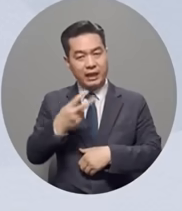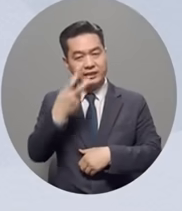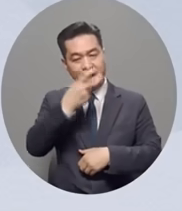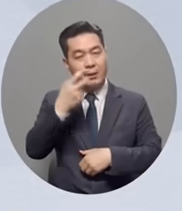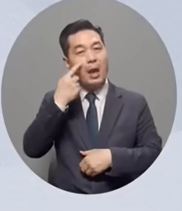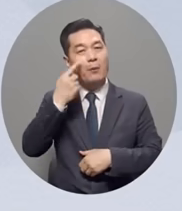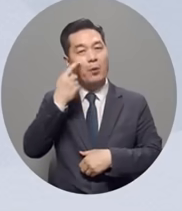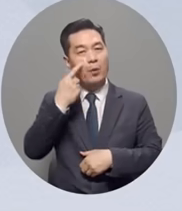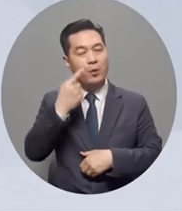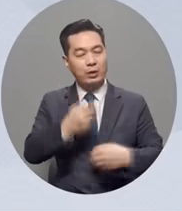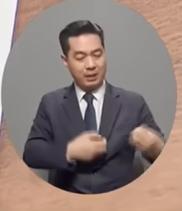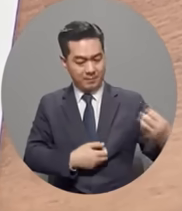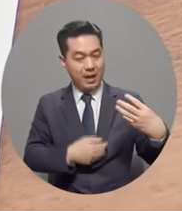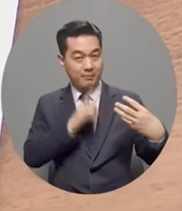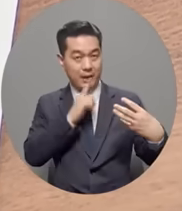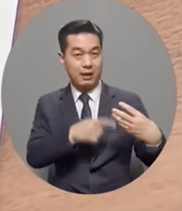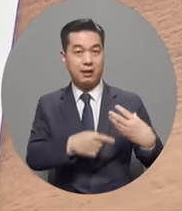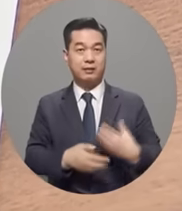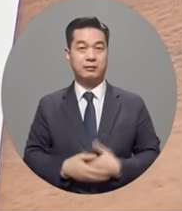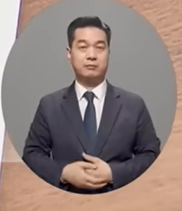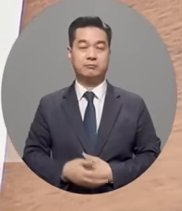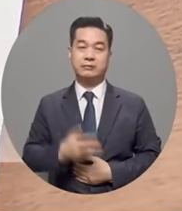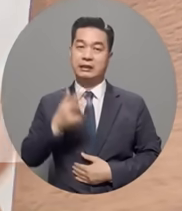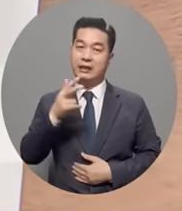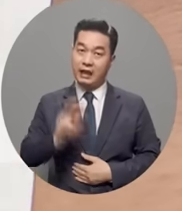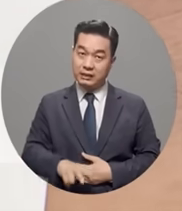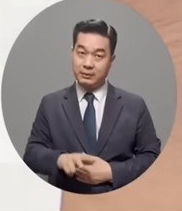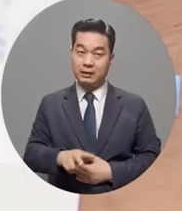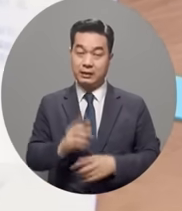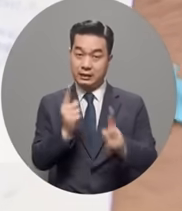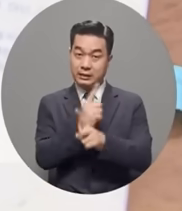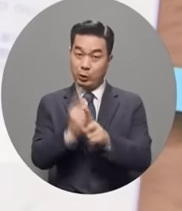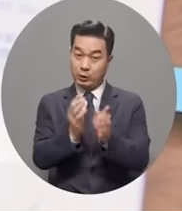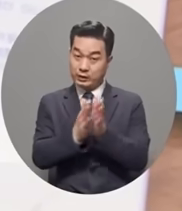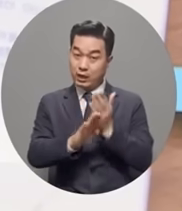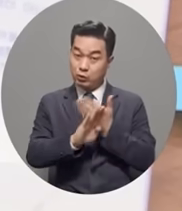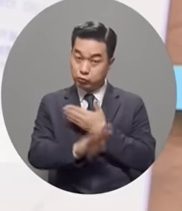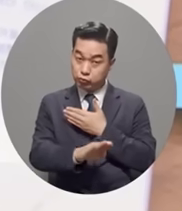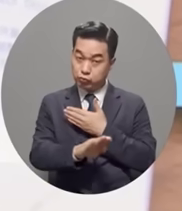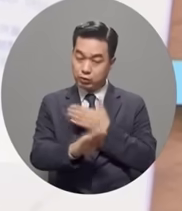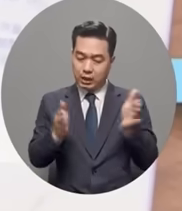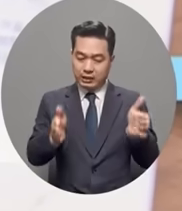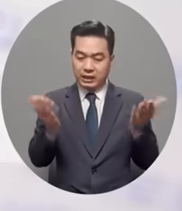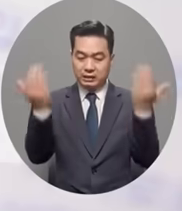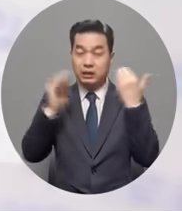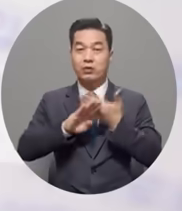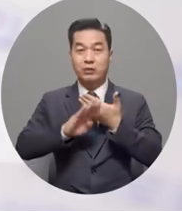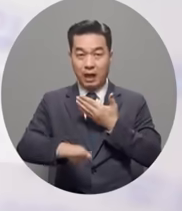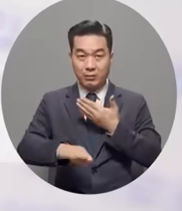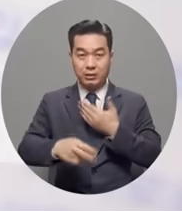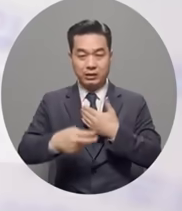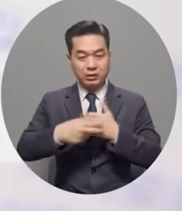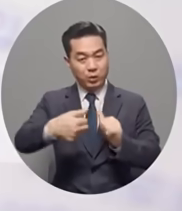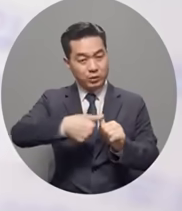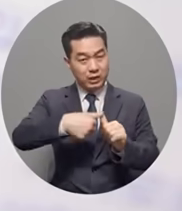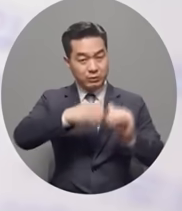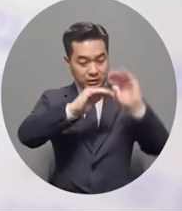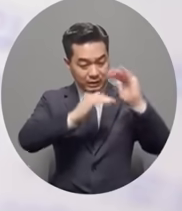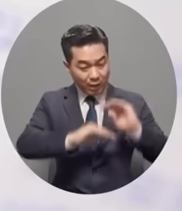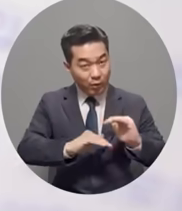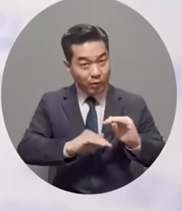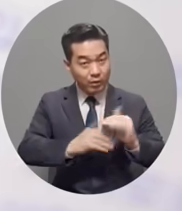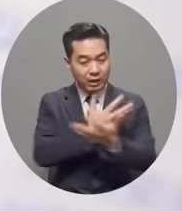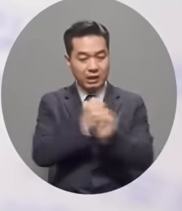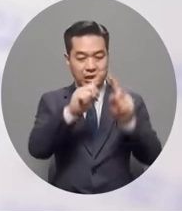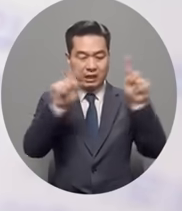받아보자는 취지였다고 설명했습니다. 하지만 치료 시작 후 일정 기간이 지나면 의료 자문을 받아야 한다는 내용 역시